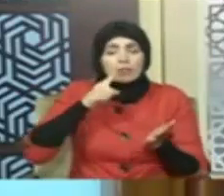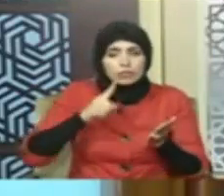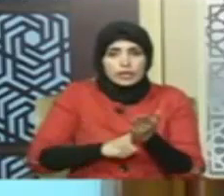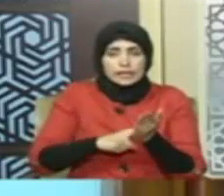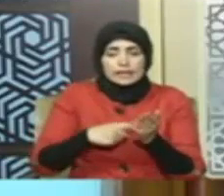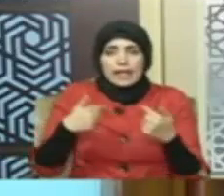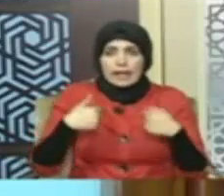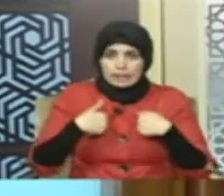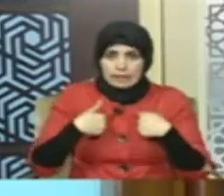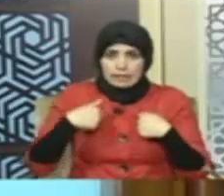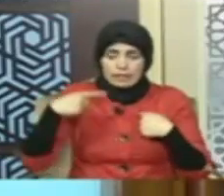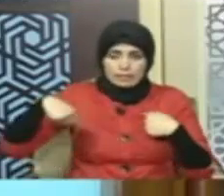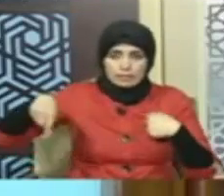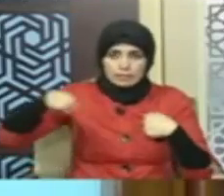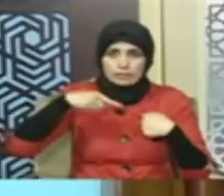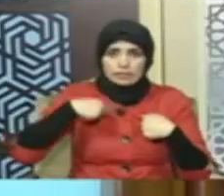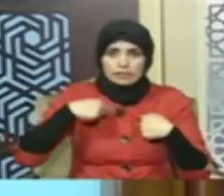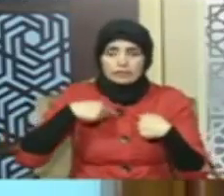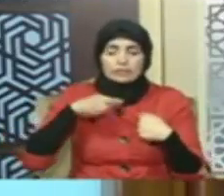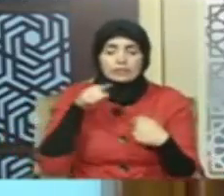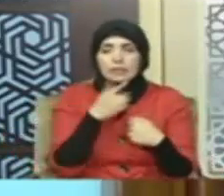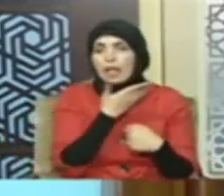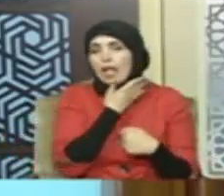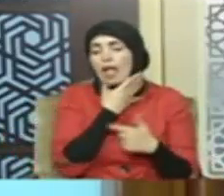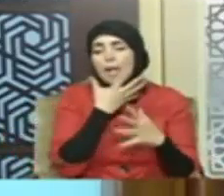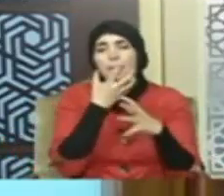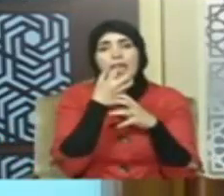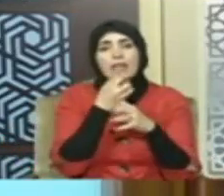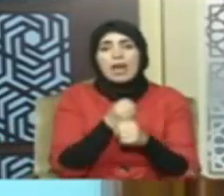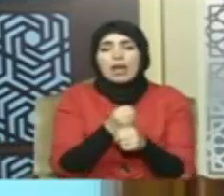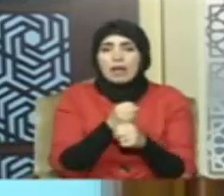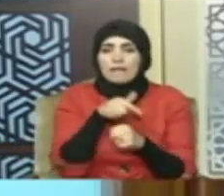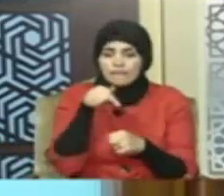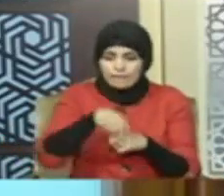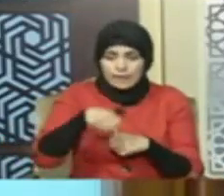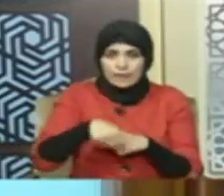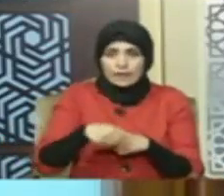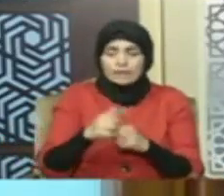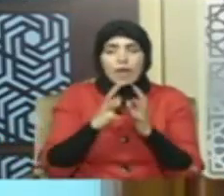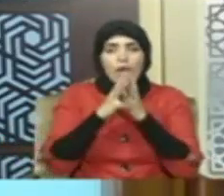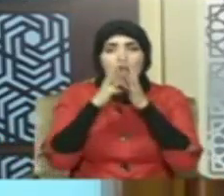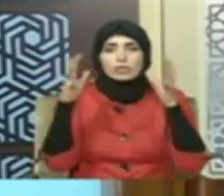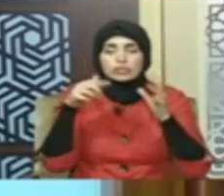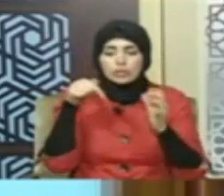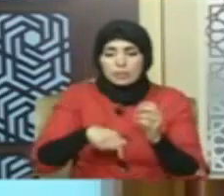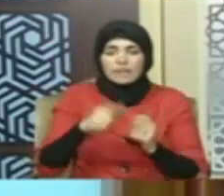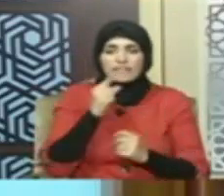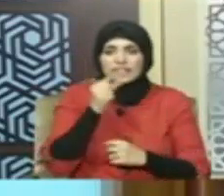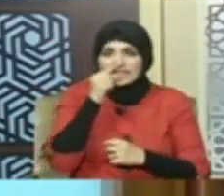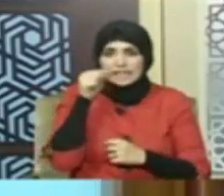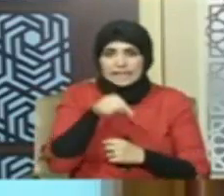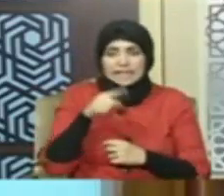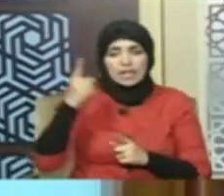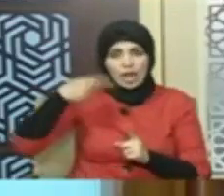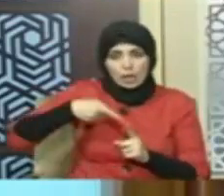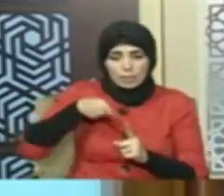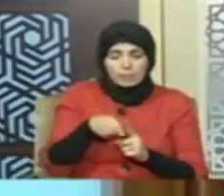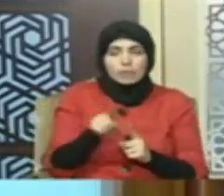أننا أمام أمانة عظيمة في أمر ديننا وفي أمر